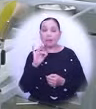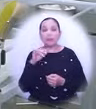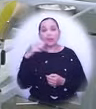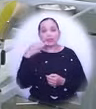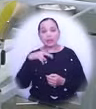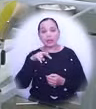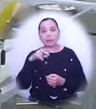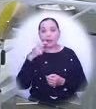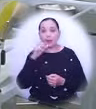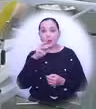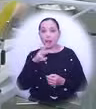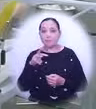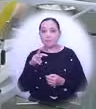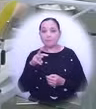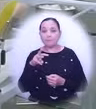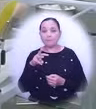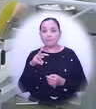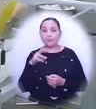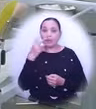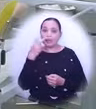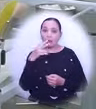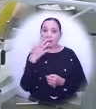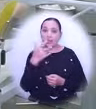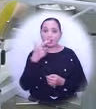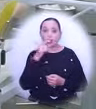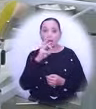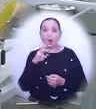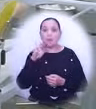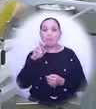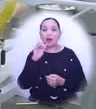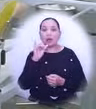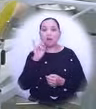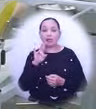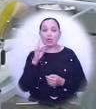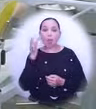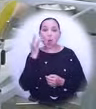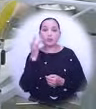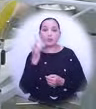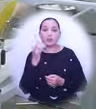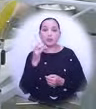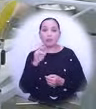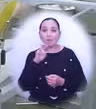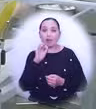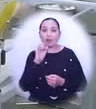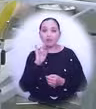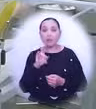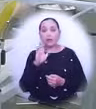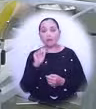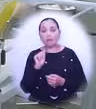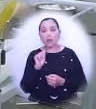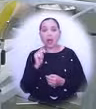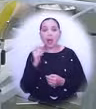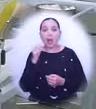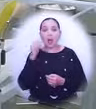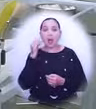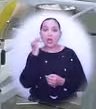20 gram, 25 gram parafin, kosmetik parafin va